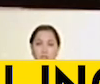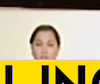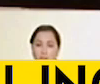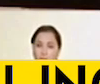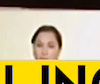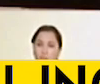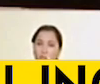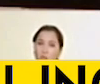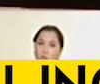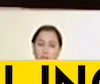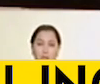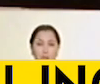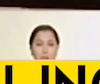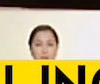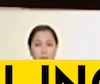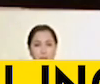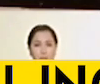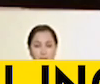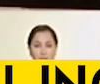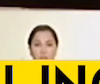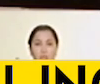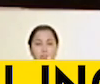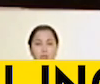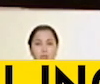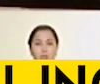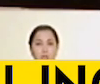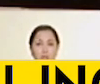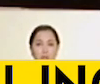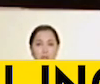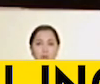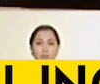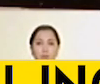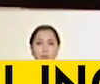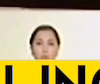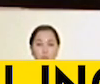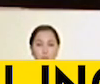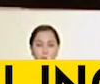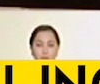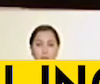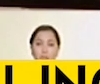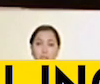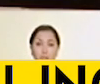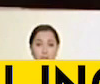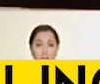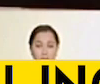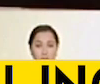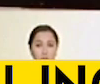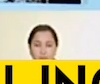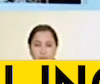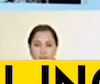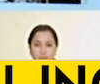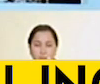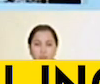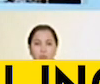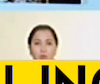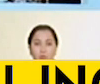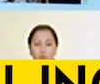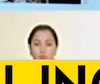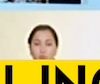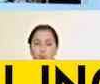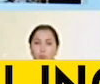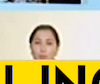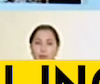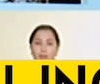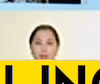sevimli bayramlarimizdan biri bo'lgan Navroz haqida qisqacha ma'lumotga ham ega bo'lib olaylik. Ushbu